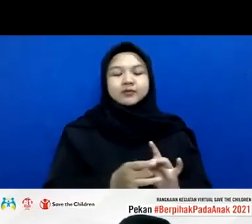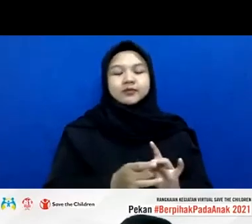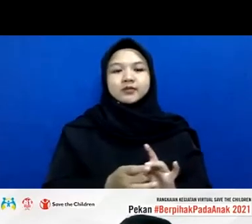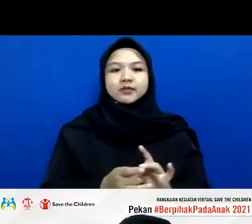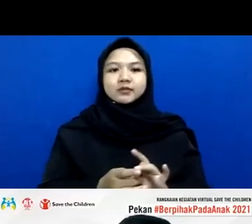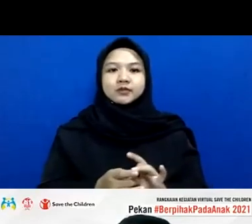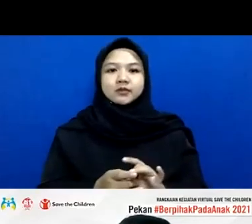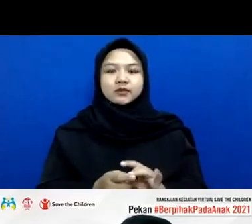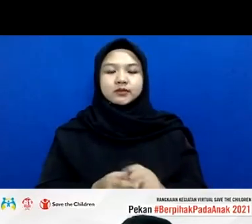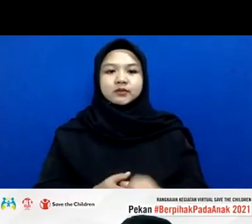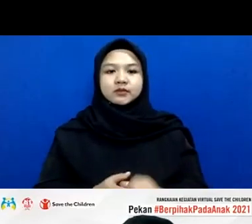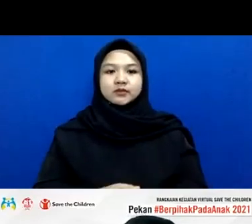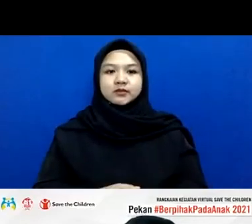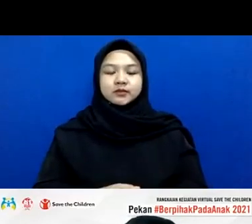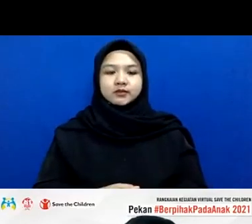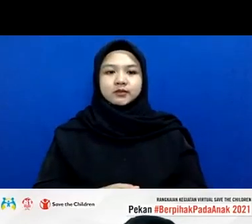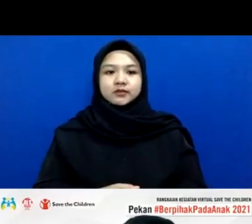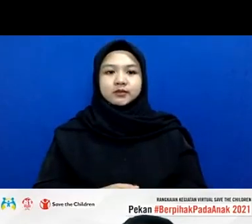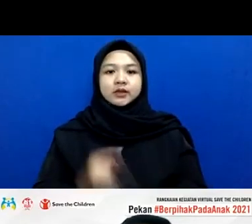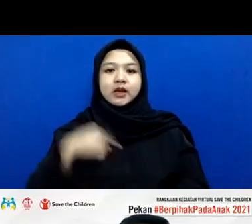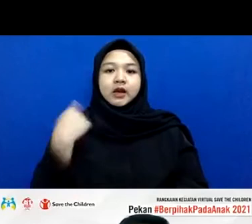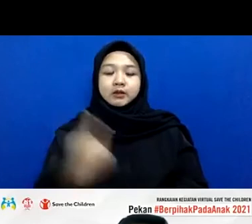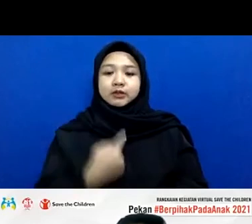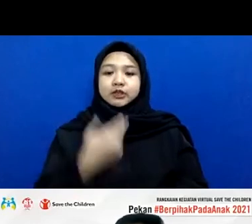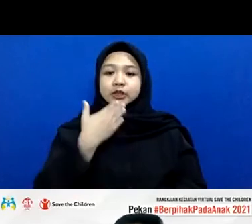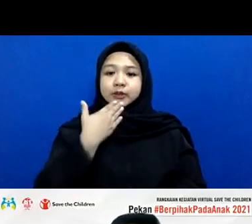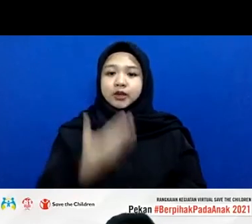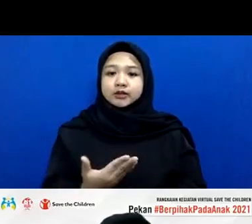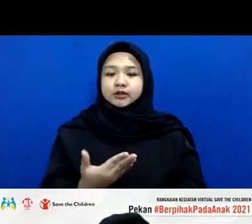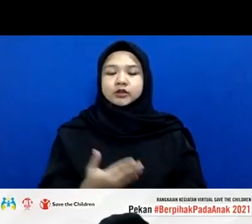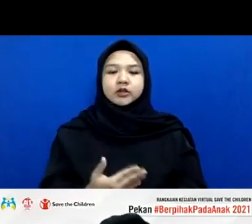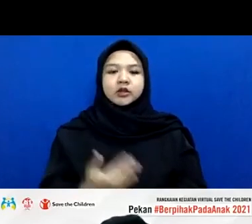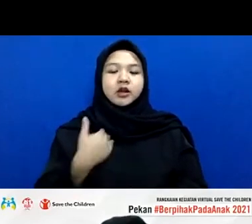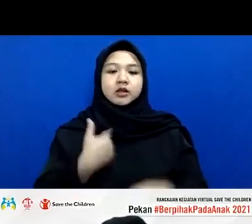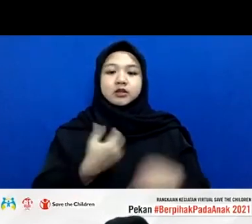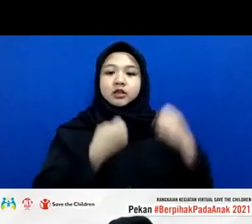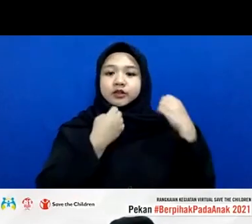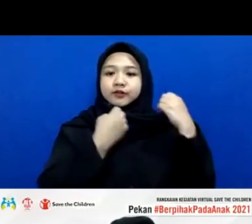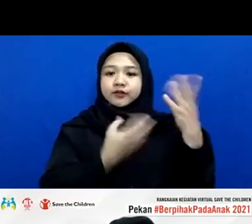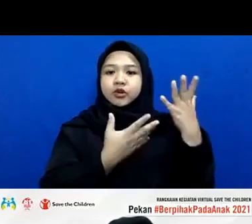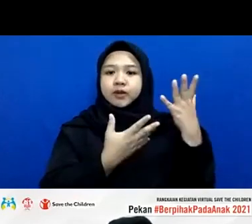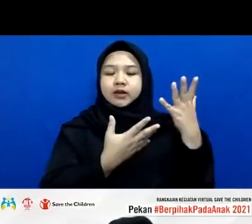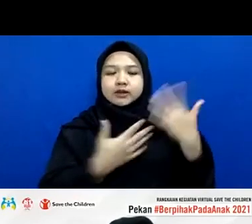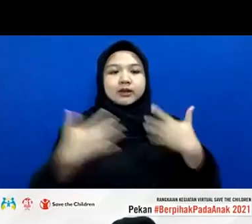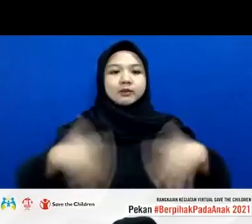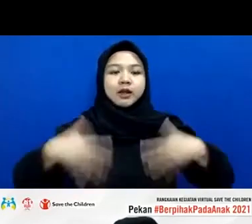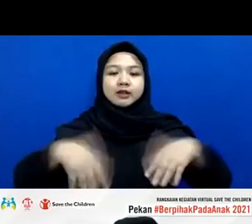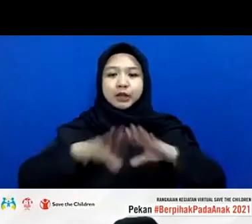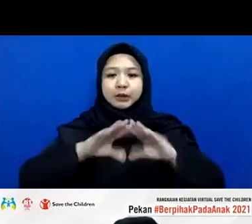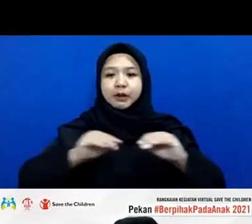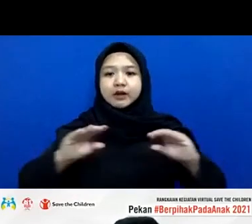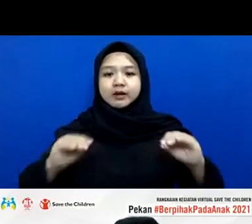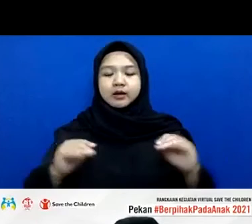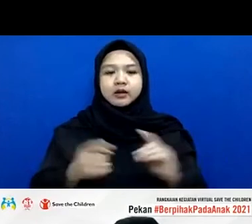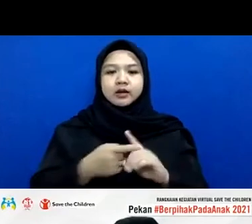Dan kami terima kasih betul dengan adanya informasi praktek magang yang dilakukan